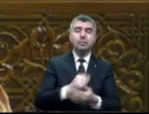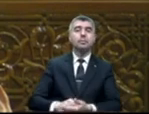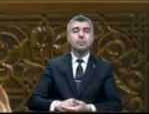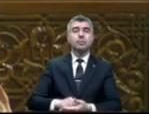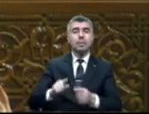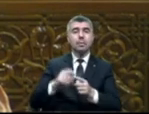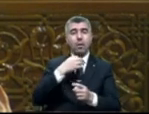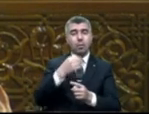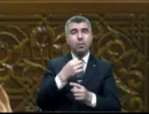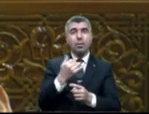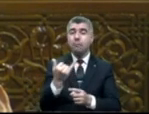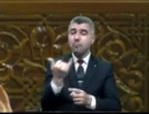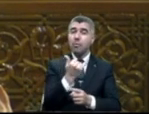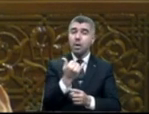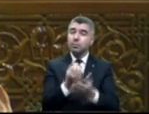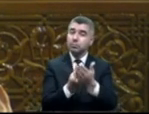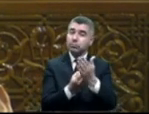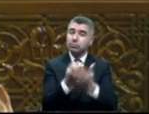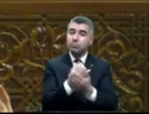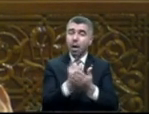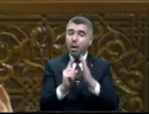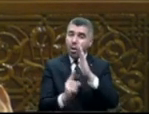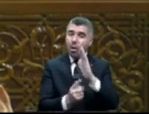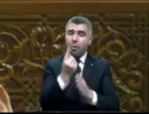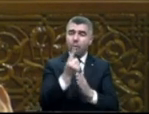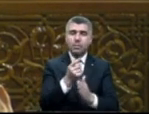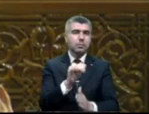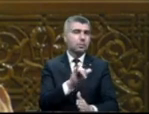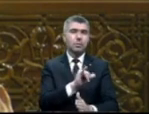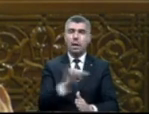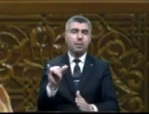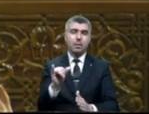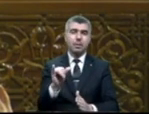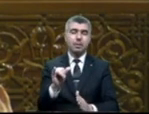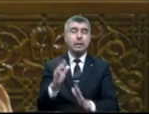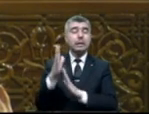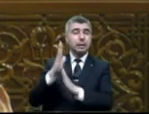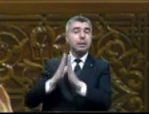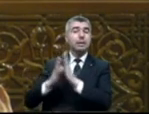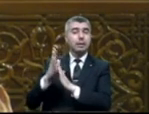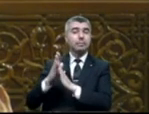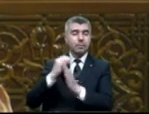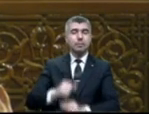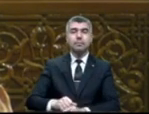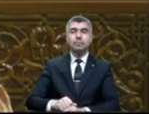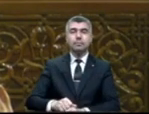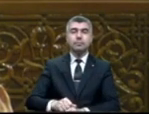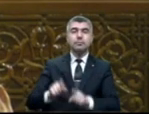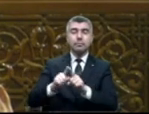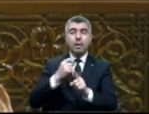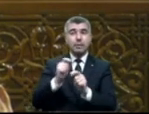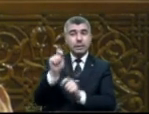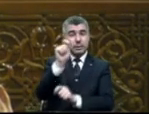السيدة الوزيرة هذا الحادث الذي ليس الأول ولن يكون الأخير، لأبرهن لكم إلى أن